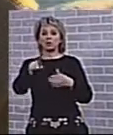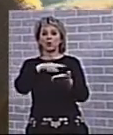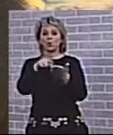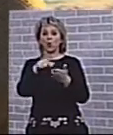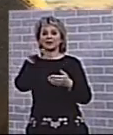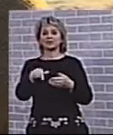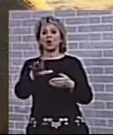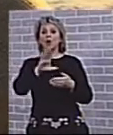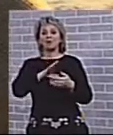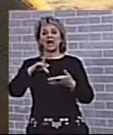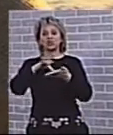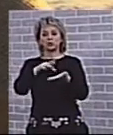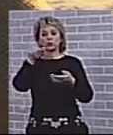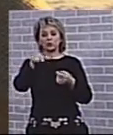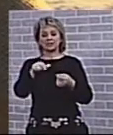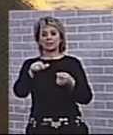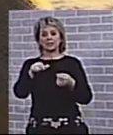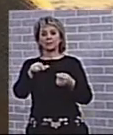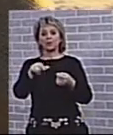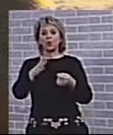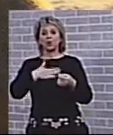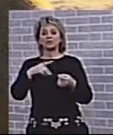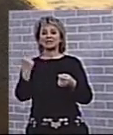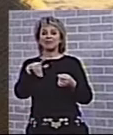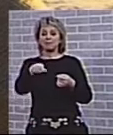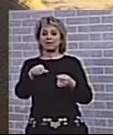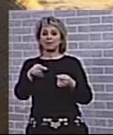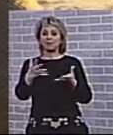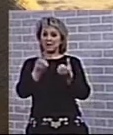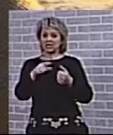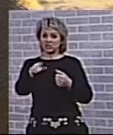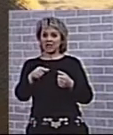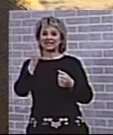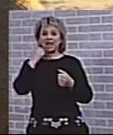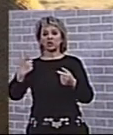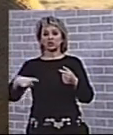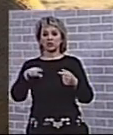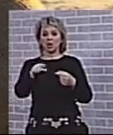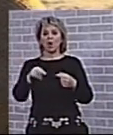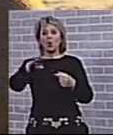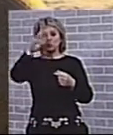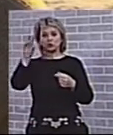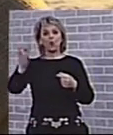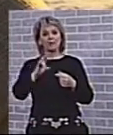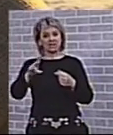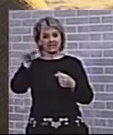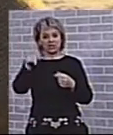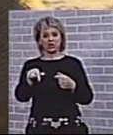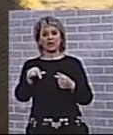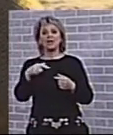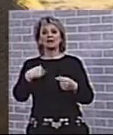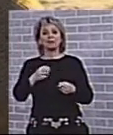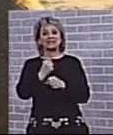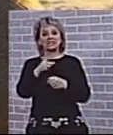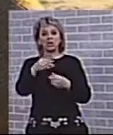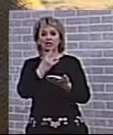городу. Была экскурсия, нас приняли в Старочеркасске в мужском монастыре, нам